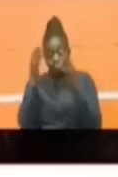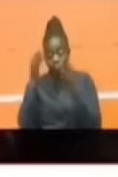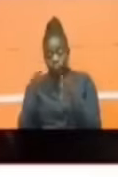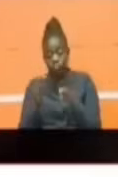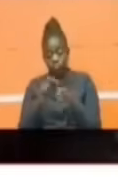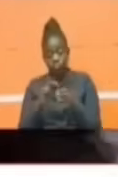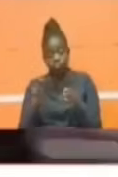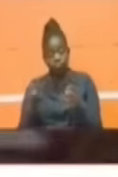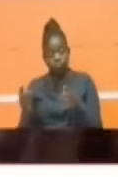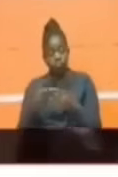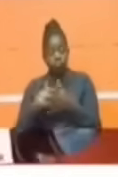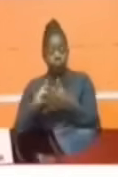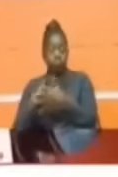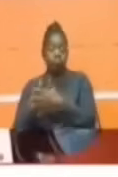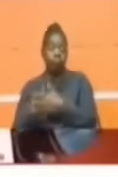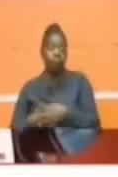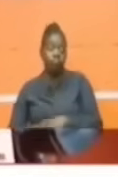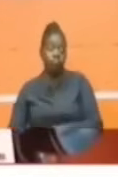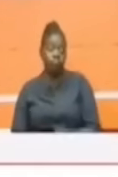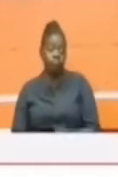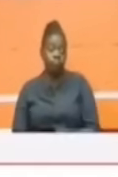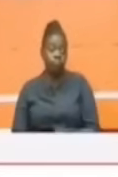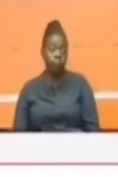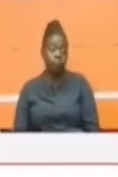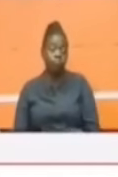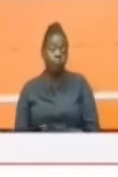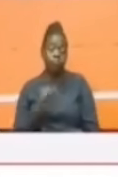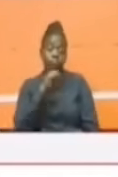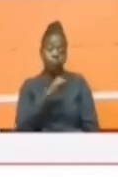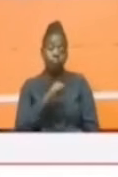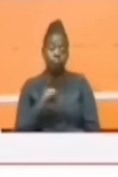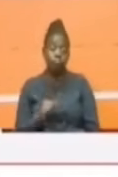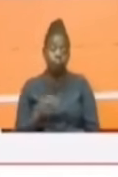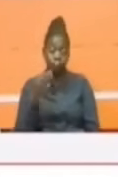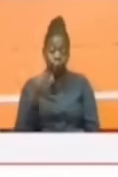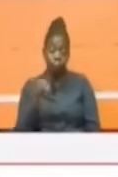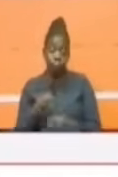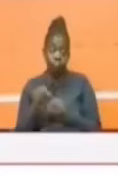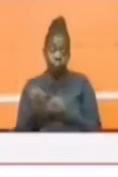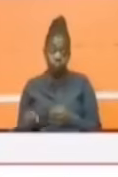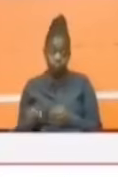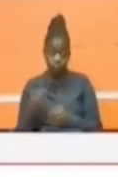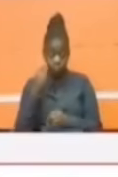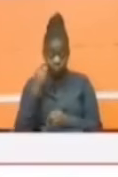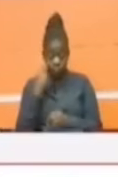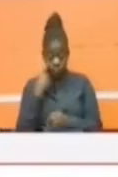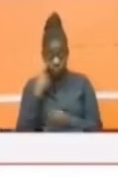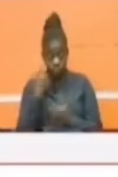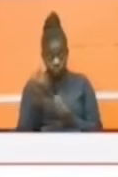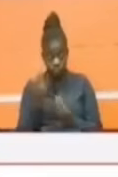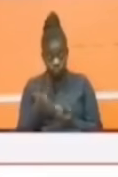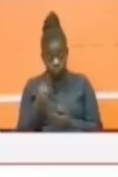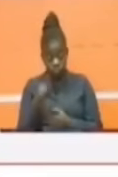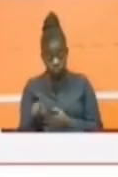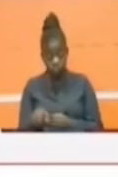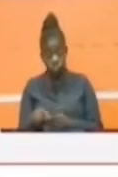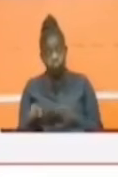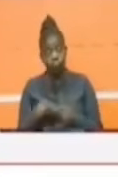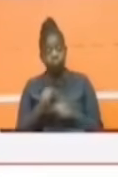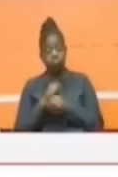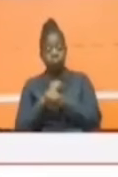ukubaja Makumira Tulemo kuwakanila wana Mwana waba koze nsovi Ngojira bantu ya koze nsovi Tulemo